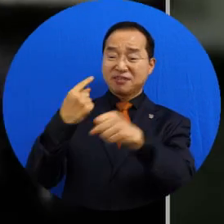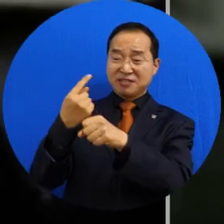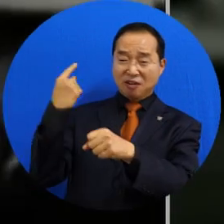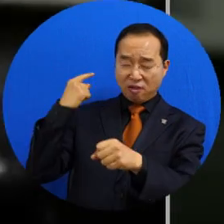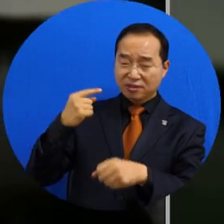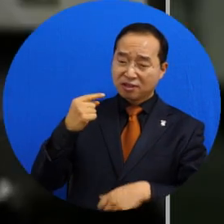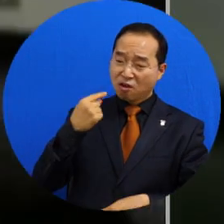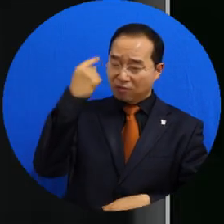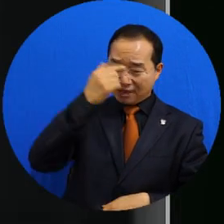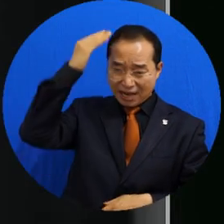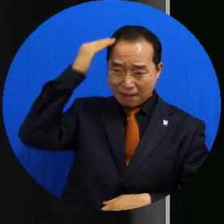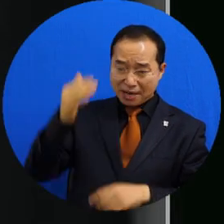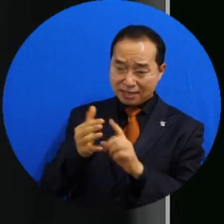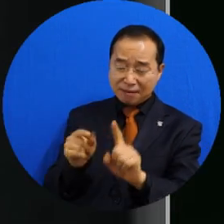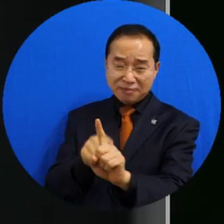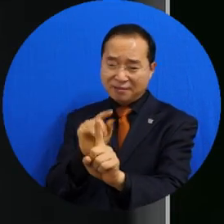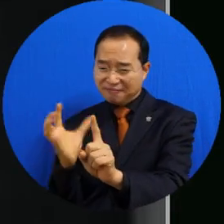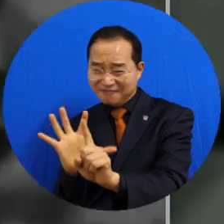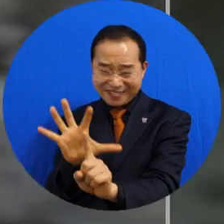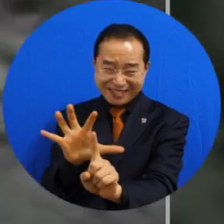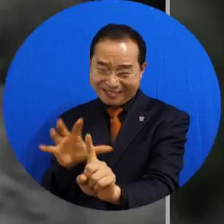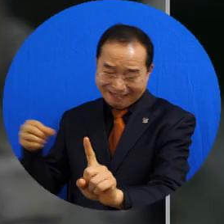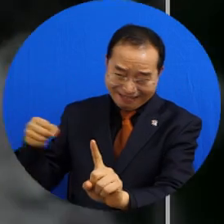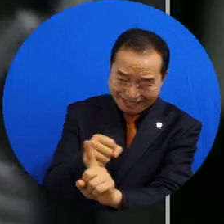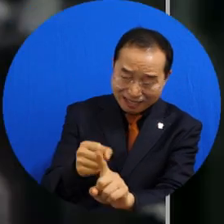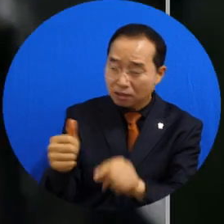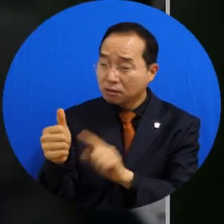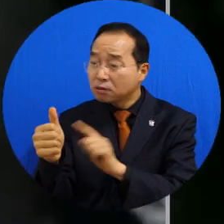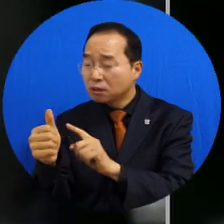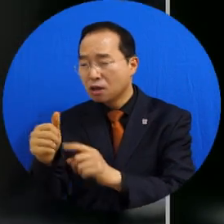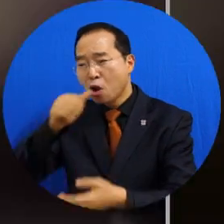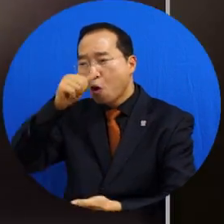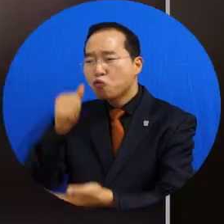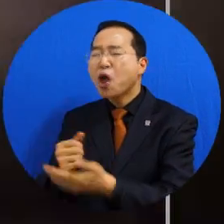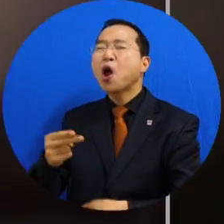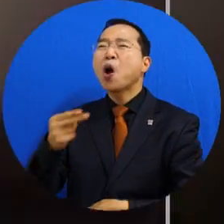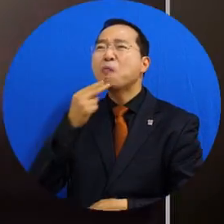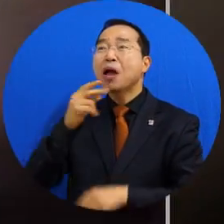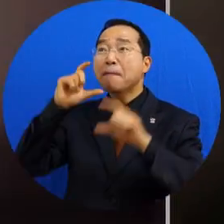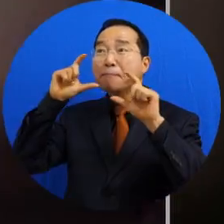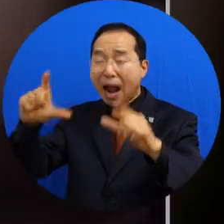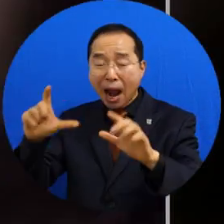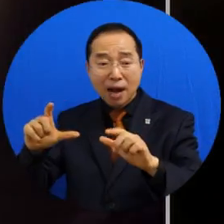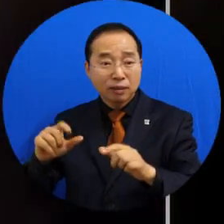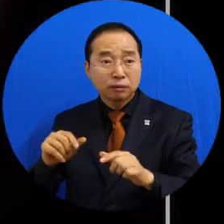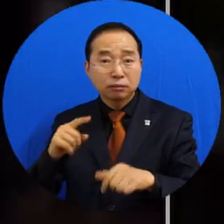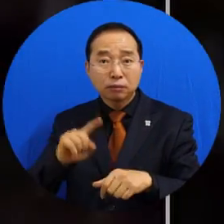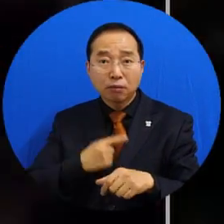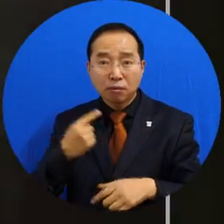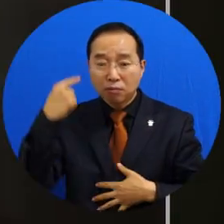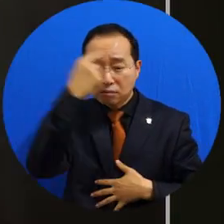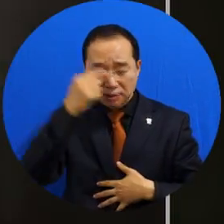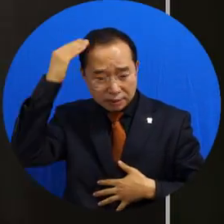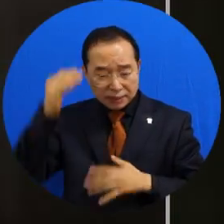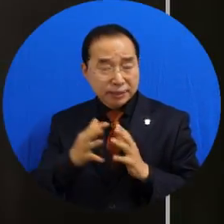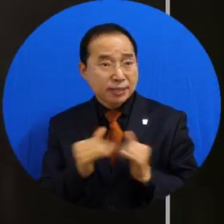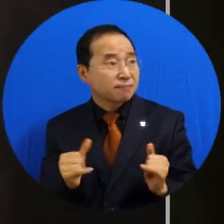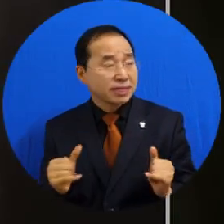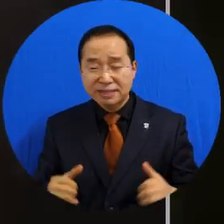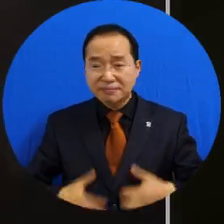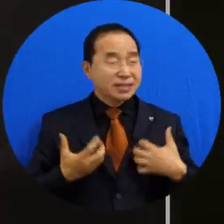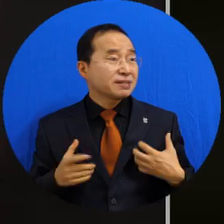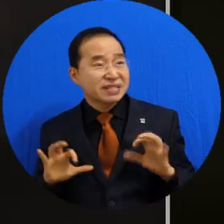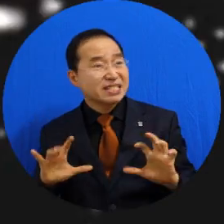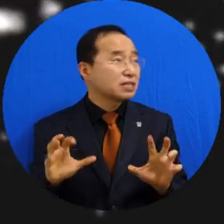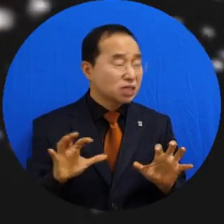흑인 청년 로드니 킹을 폭행한 백인 경찰들에게 무죄가 선고되자 격분한 흑인들이 거리로 뛰쳐나와 불을 지르고 상점을